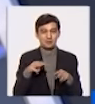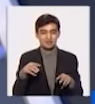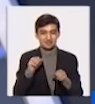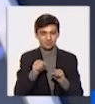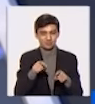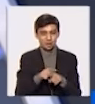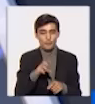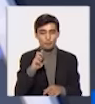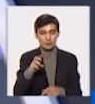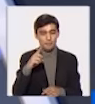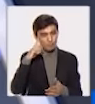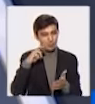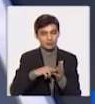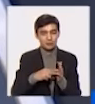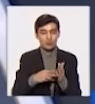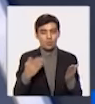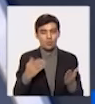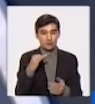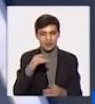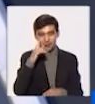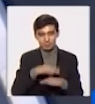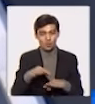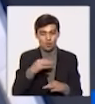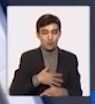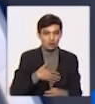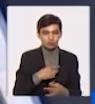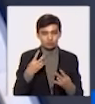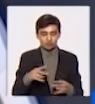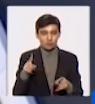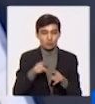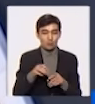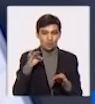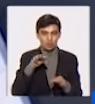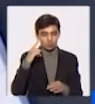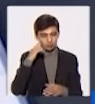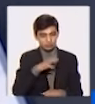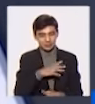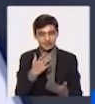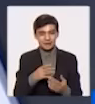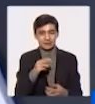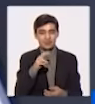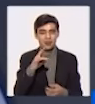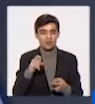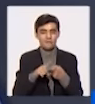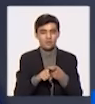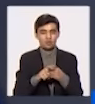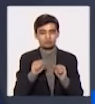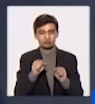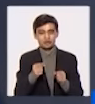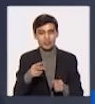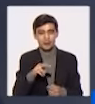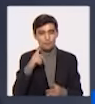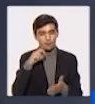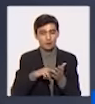Б жоспары қандай? Үкімет елді дүрліктірмеу жағын ойлады ма? Мамандар коронавирустан сақтанудың нақты қандай